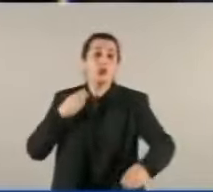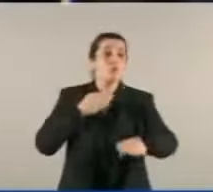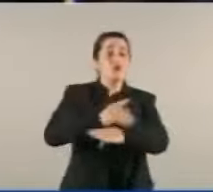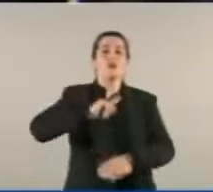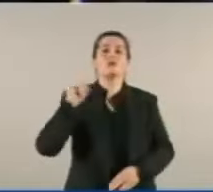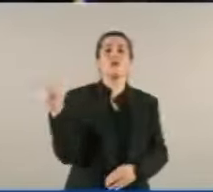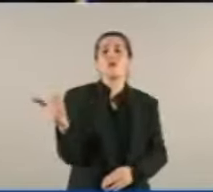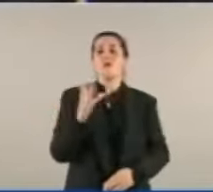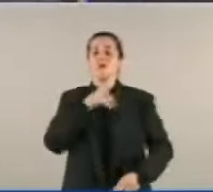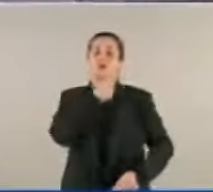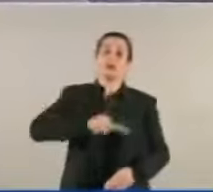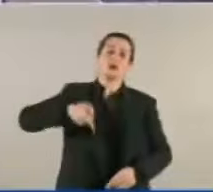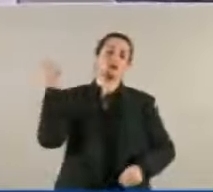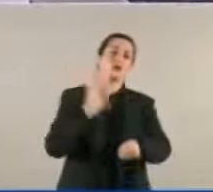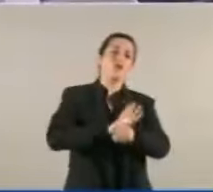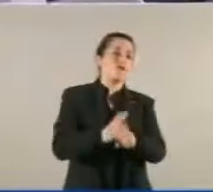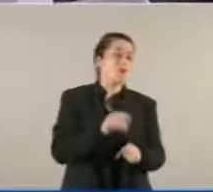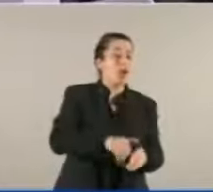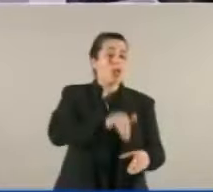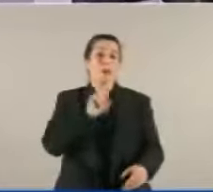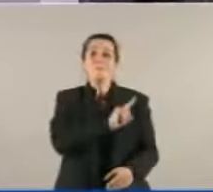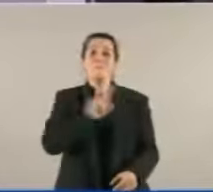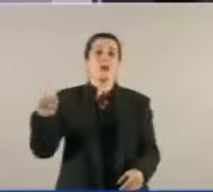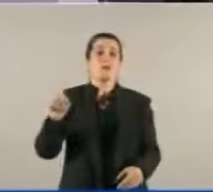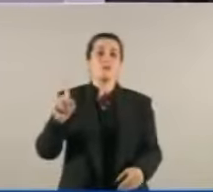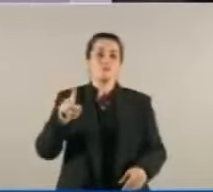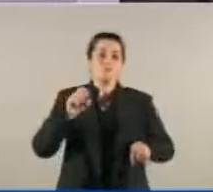ημερών από την εκλογή του. Ο κ. Κασελάκης δάνεισε το κόμμα